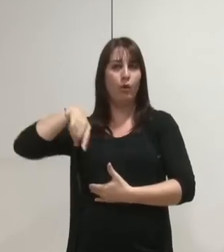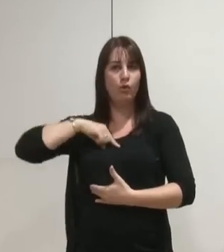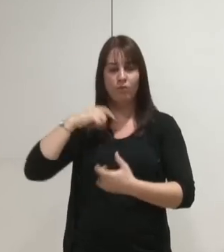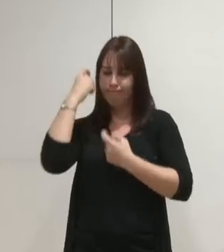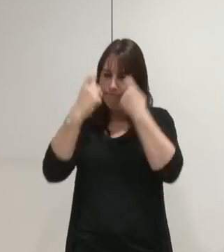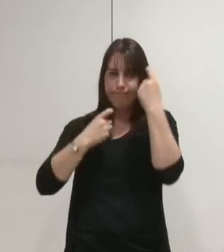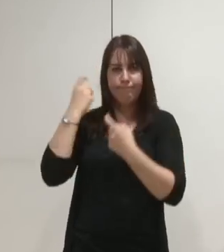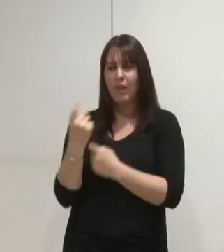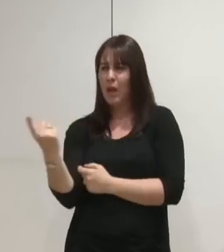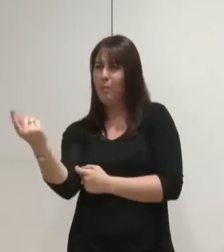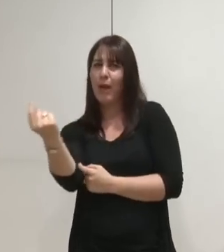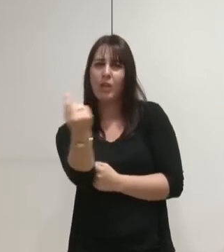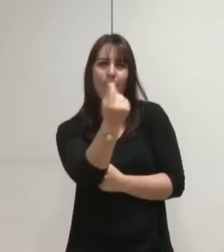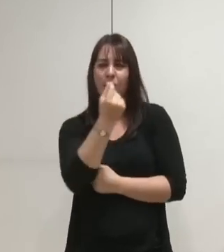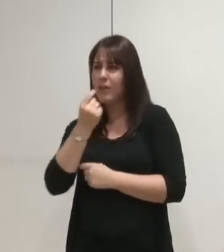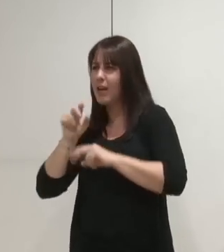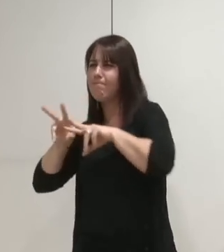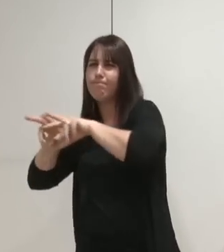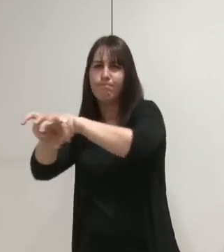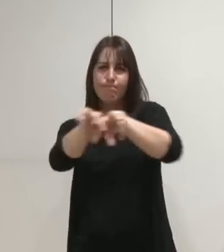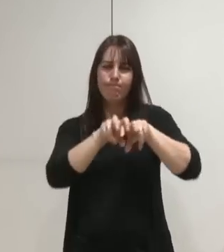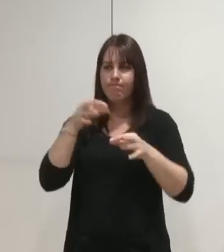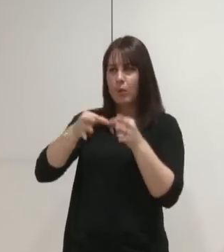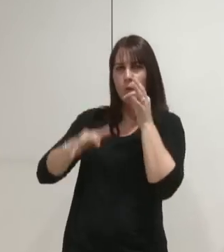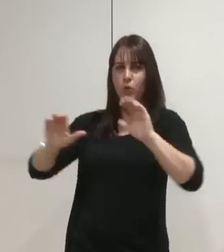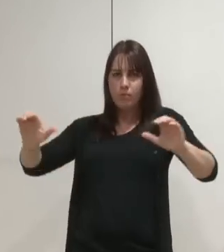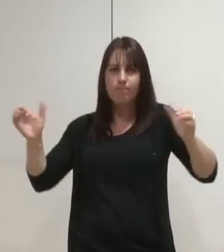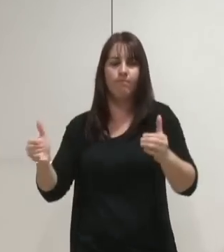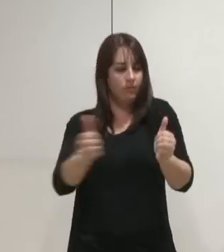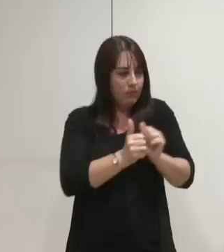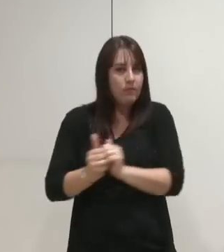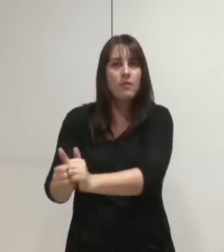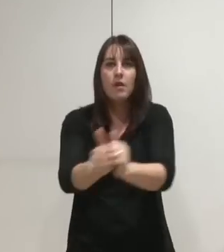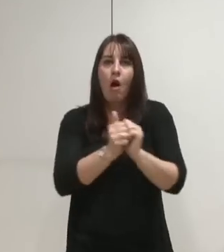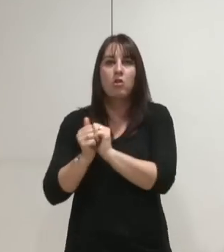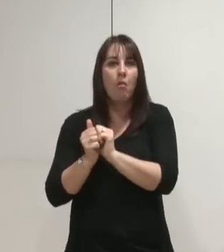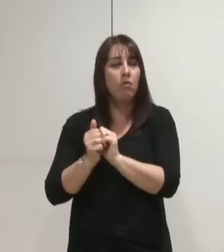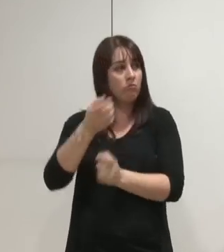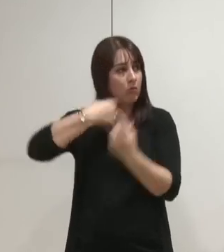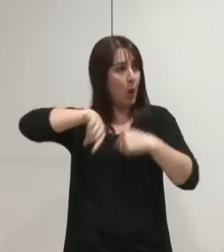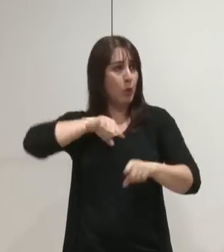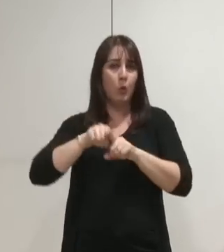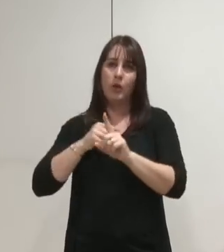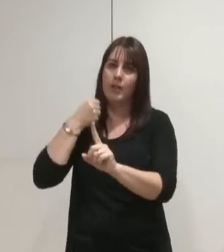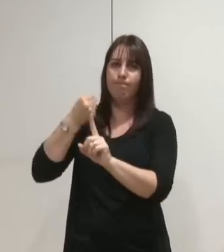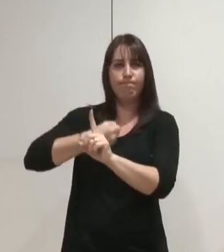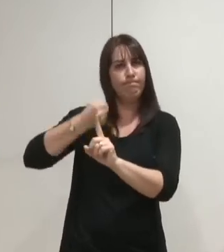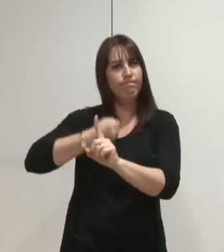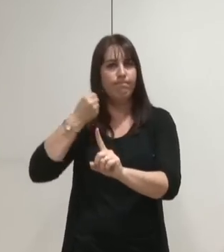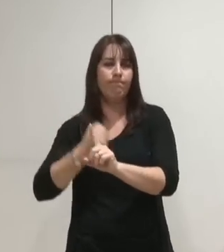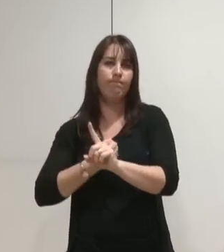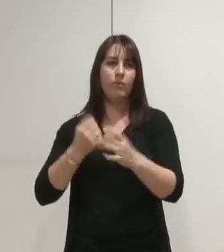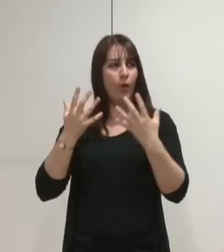cherchant des partenaires pousser à des solutions collective nous n'avons eu de cesse également de point que de pointer dans nos